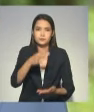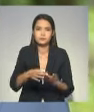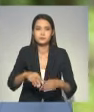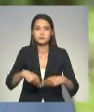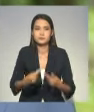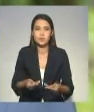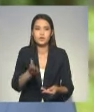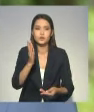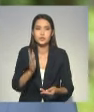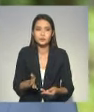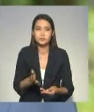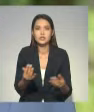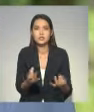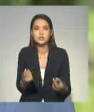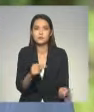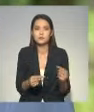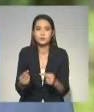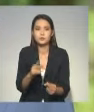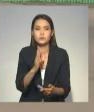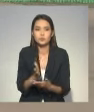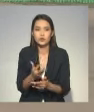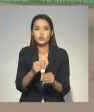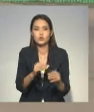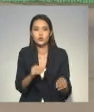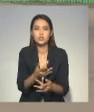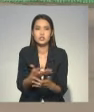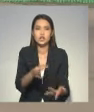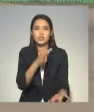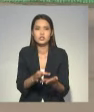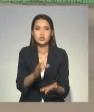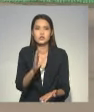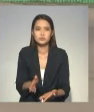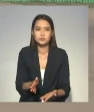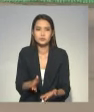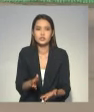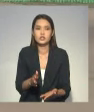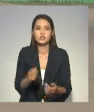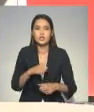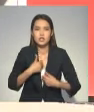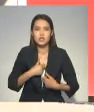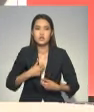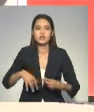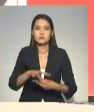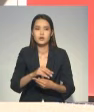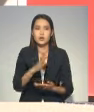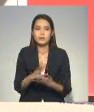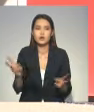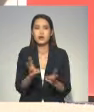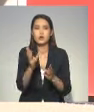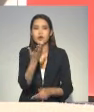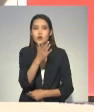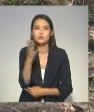ақпаратпен бөлінісіп отырамыз. Біздер дейтін бізге қарай өрт бұрылып жатса, біздер дейтін әзірленеміз. Ал Ертіс